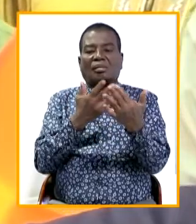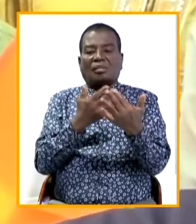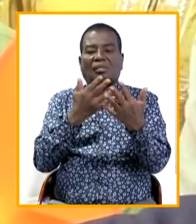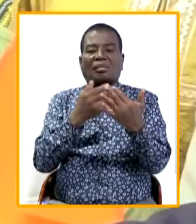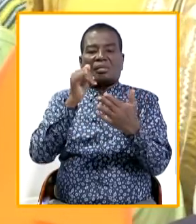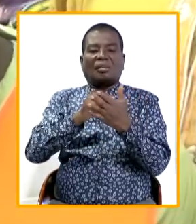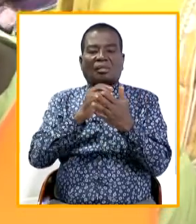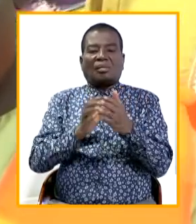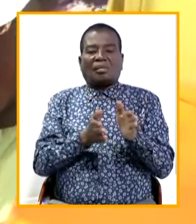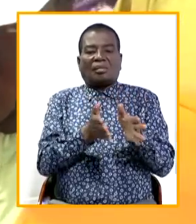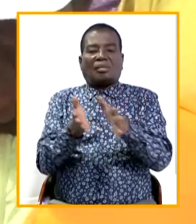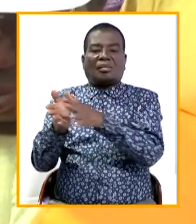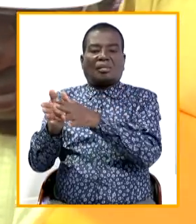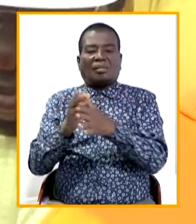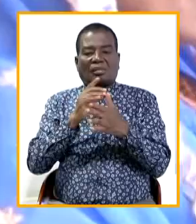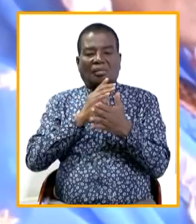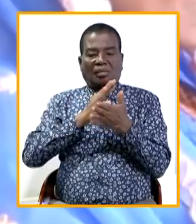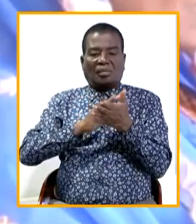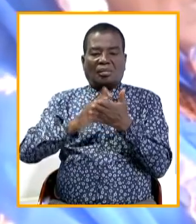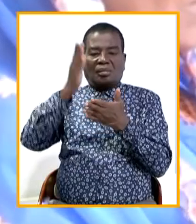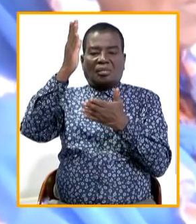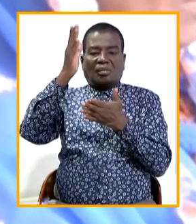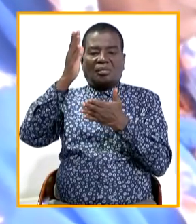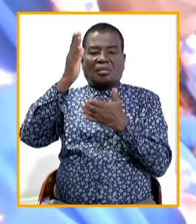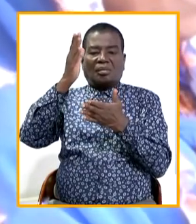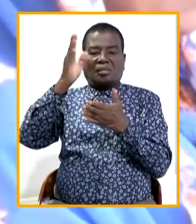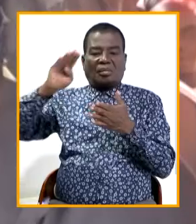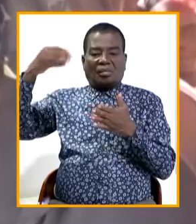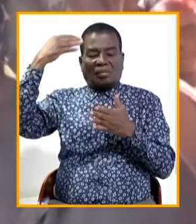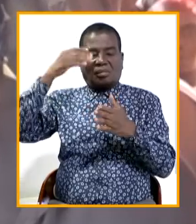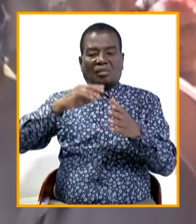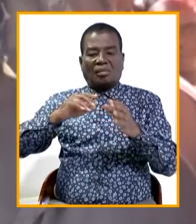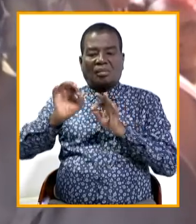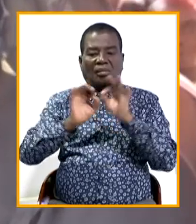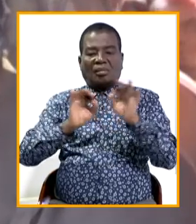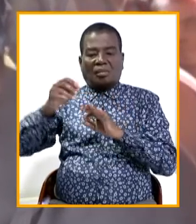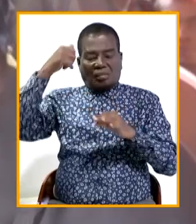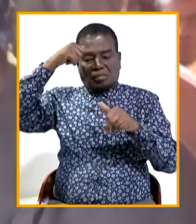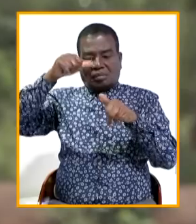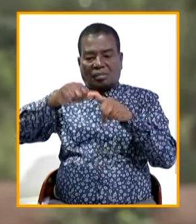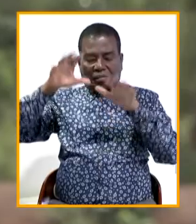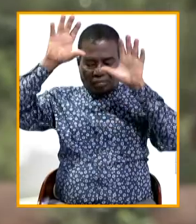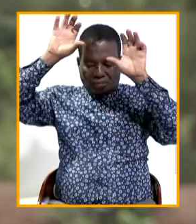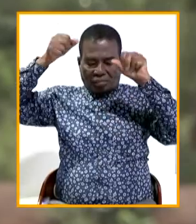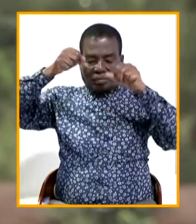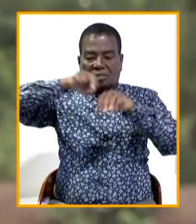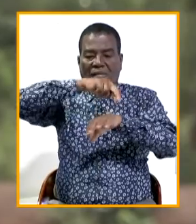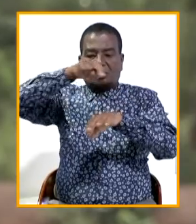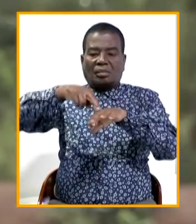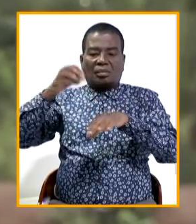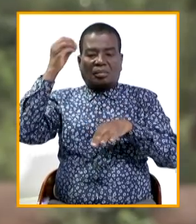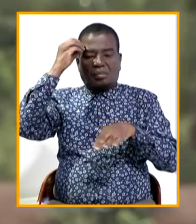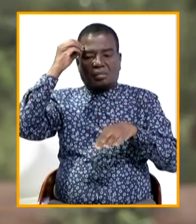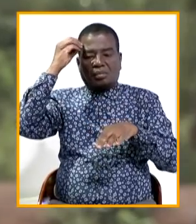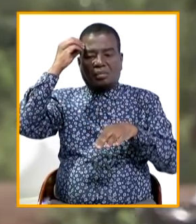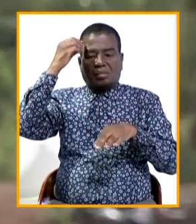que cette voie soit réhabilitée. Moussa Dosso a traduit sa reconnaissance au président de la République, Alassane